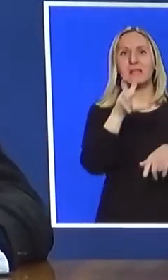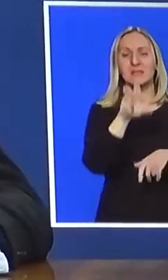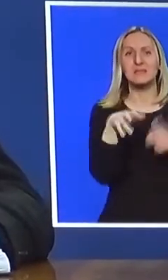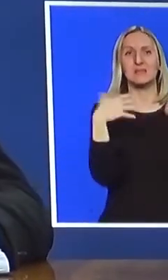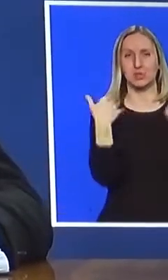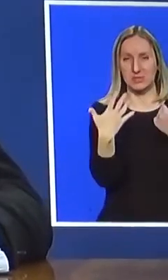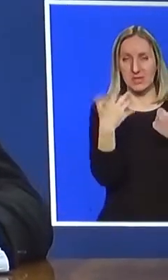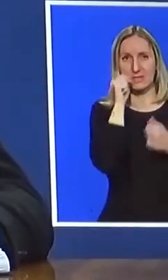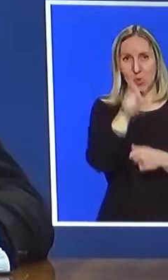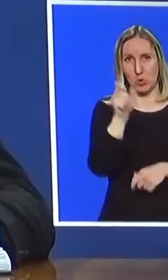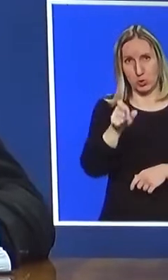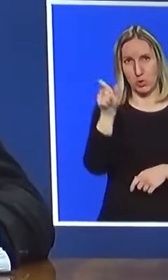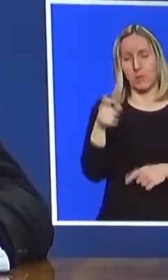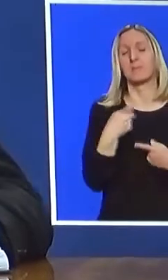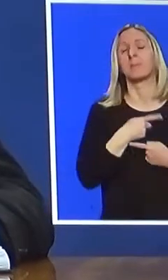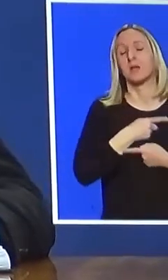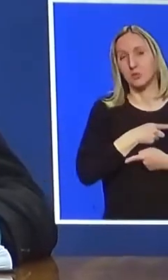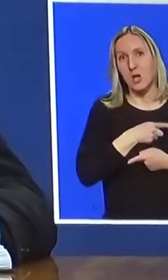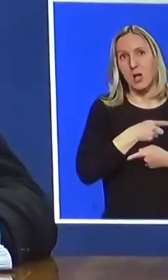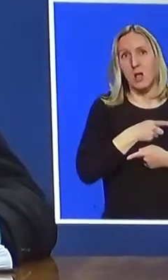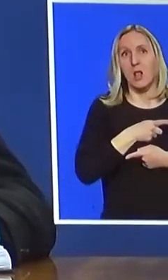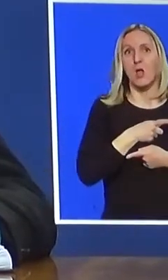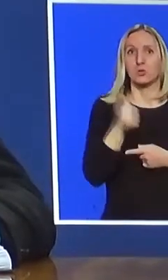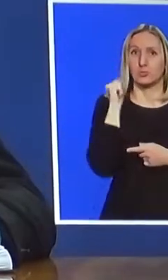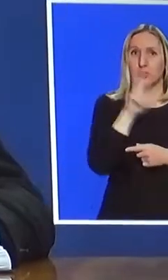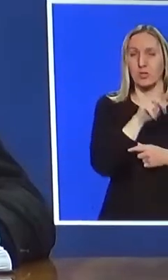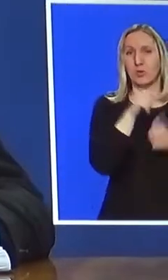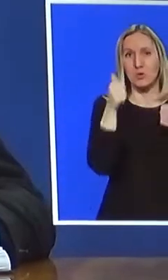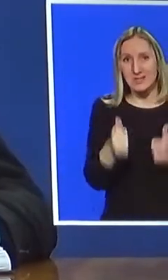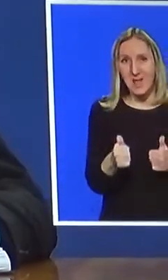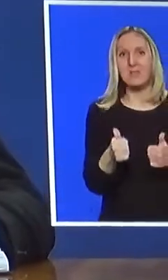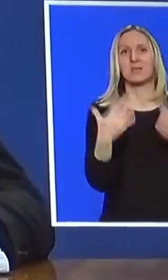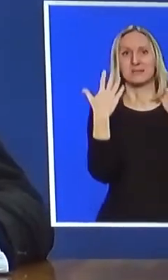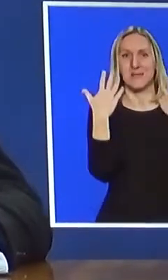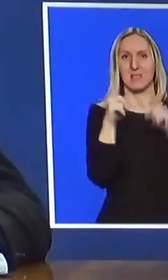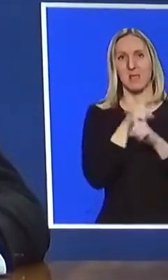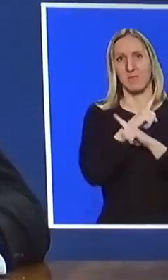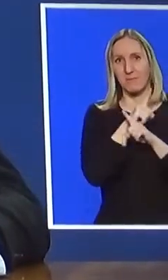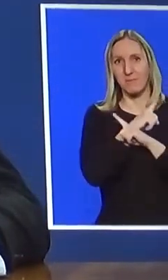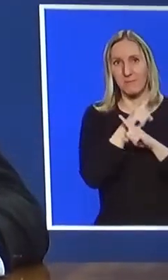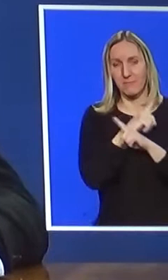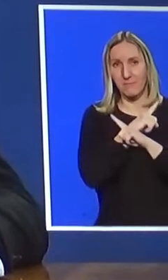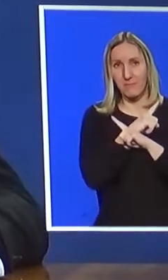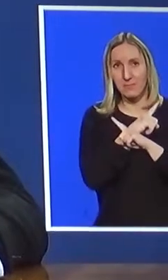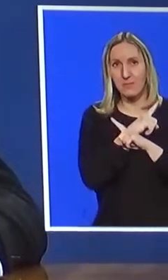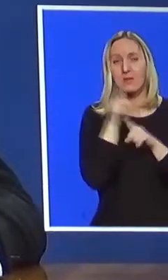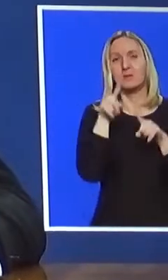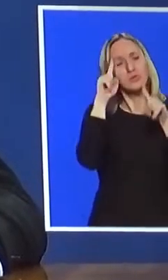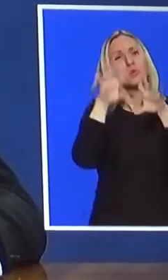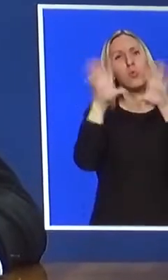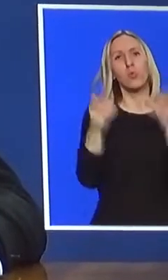osoba. Nažalost, od prethodnog dana imamo novih 7 smrtnih slučajeva i